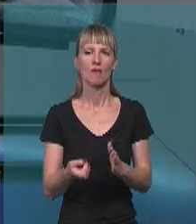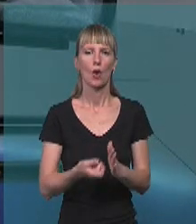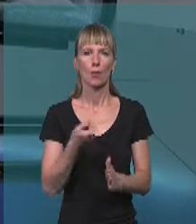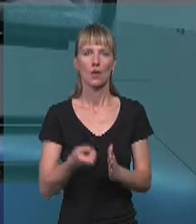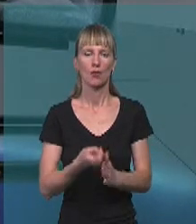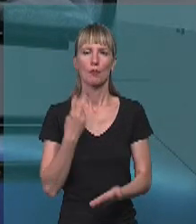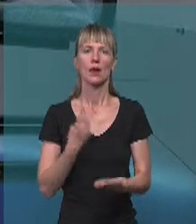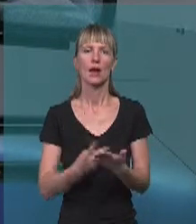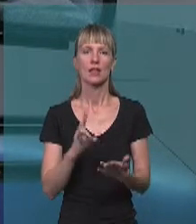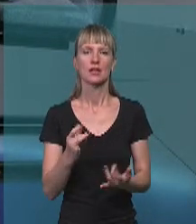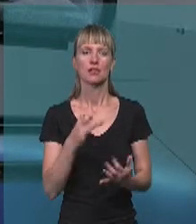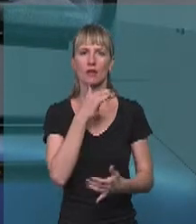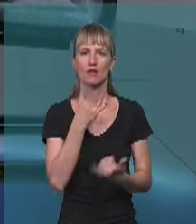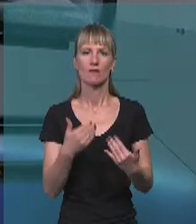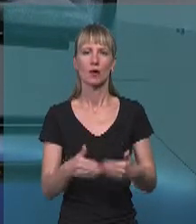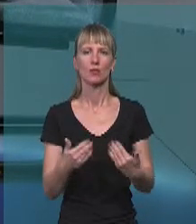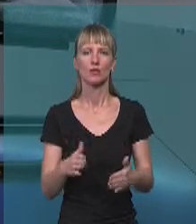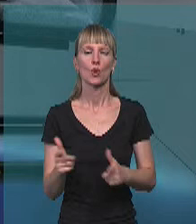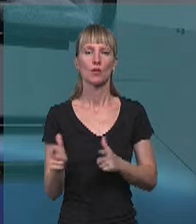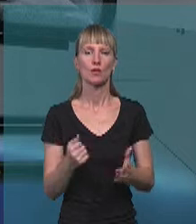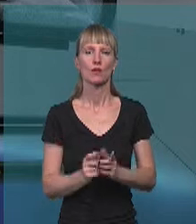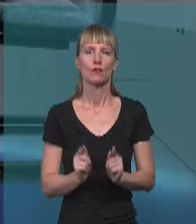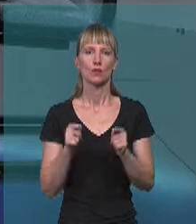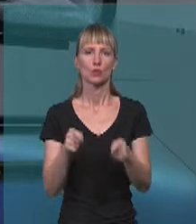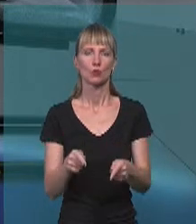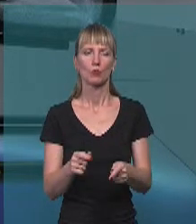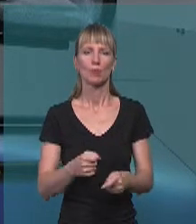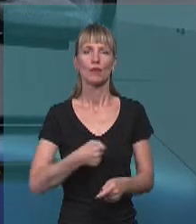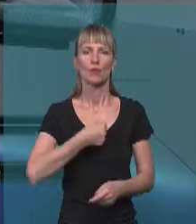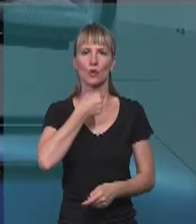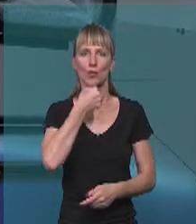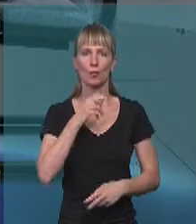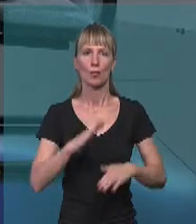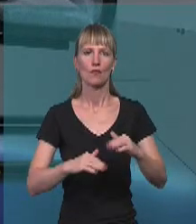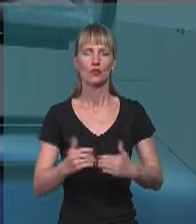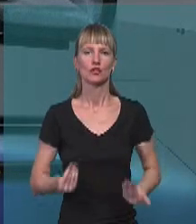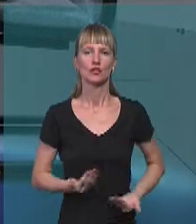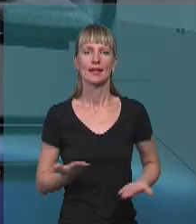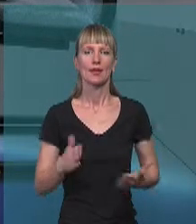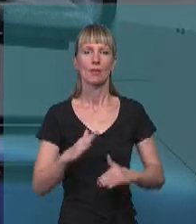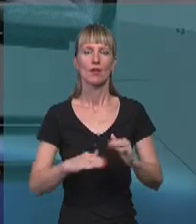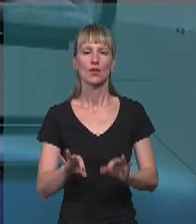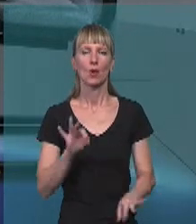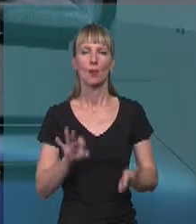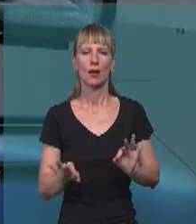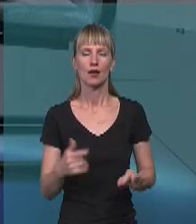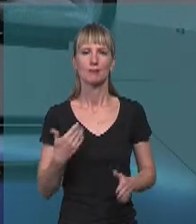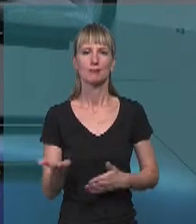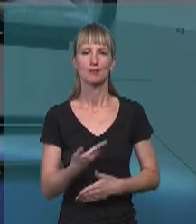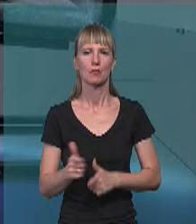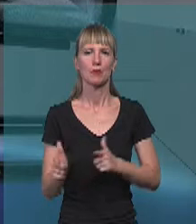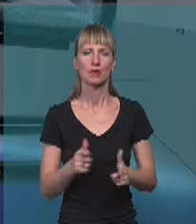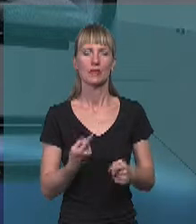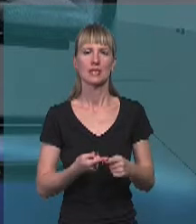опитування показали, наскільки сучасні випускники готові до вступу в доросле професійне життя та які професії обирають. Ми підготували за